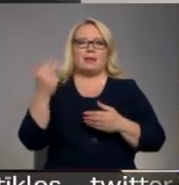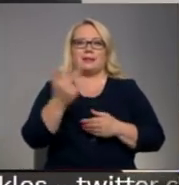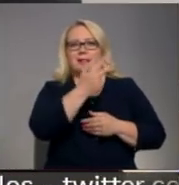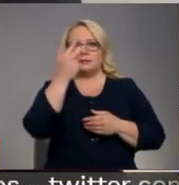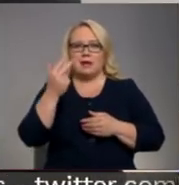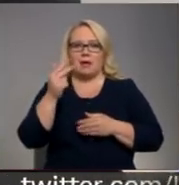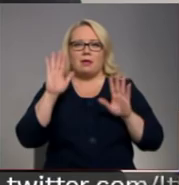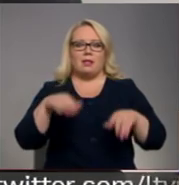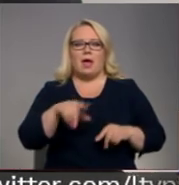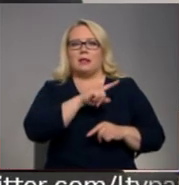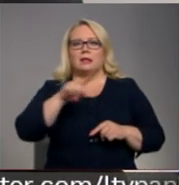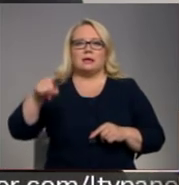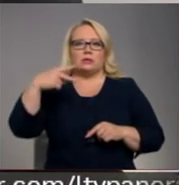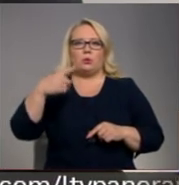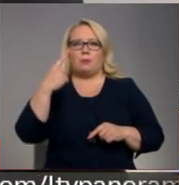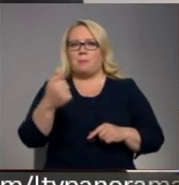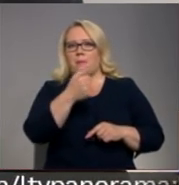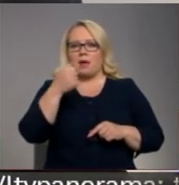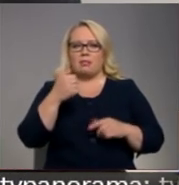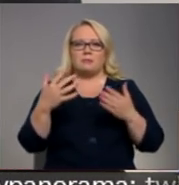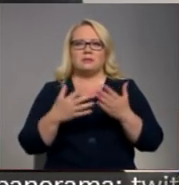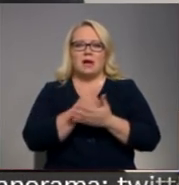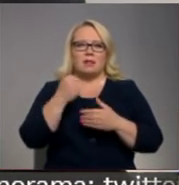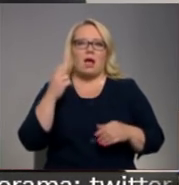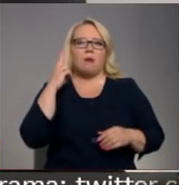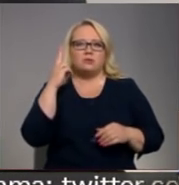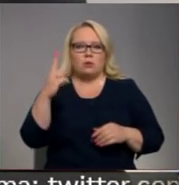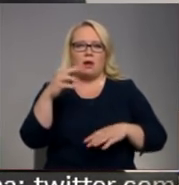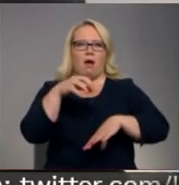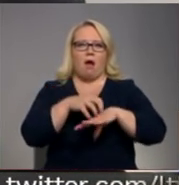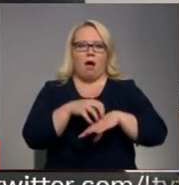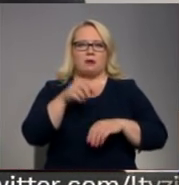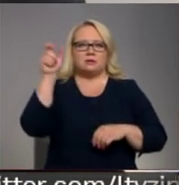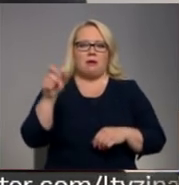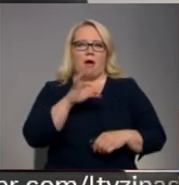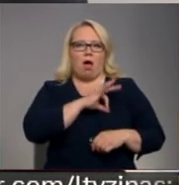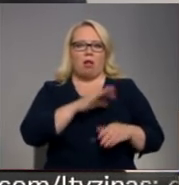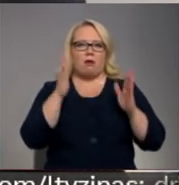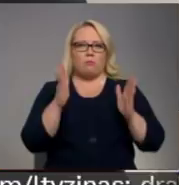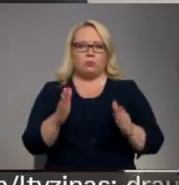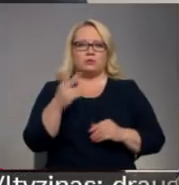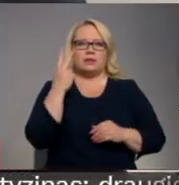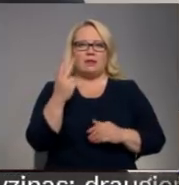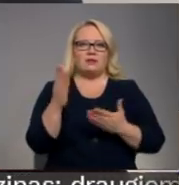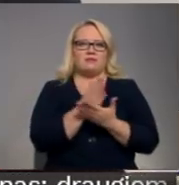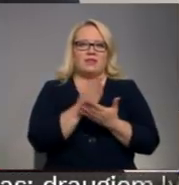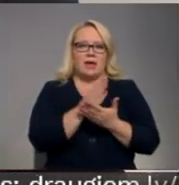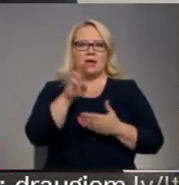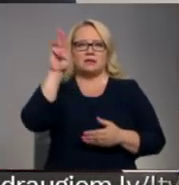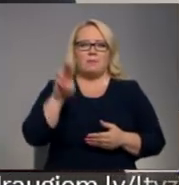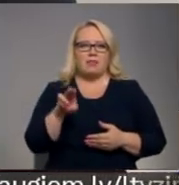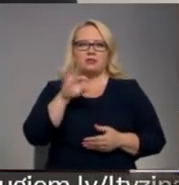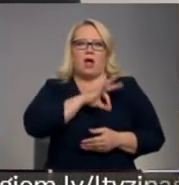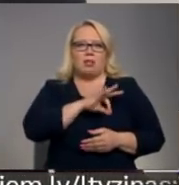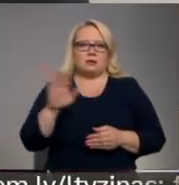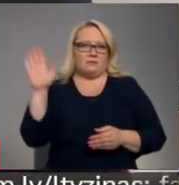lai līdz 21. Gadam sasniegt šo te apsolīto, ka ārsta alga sasniegt šīs te divas vidējās mēneša algas